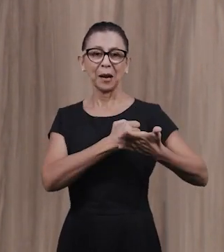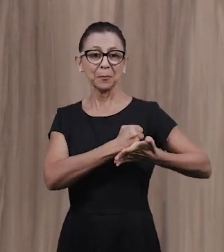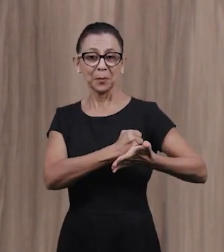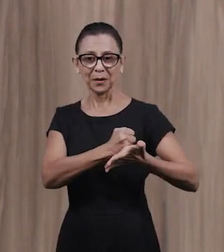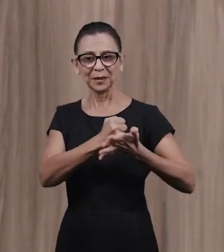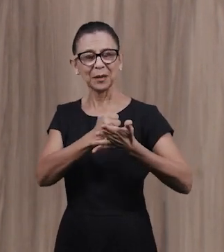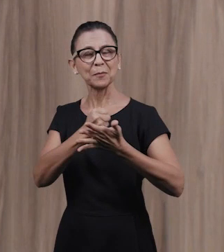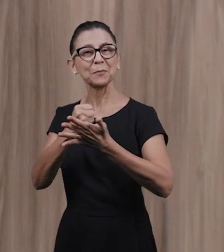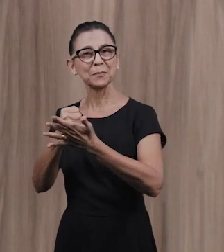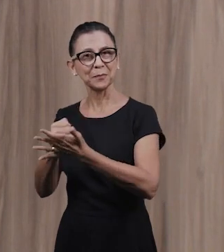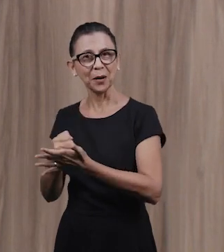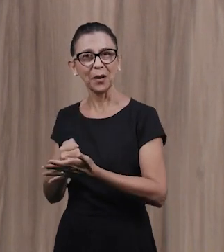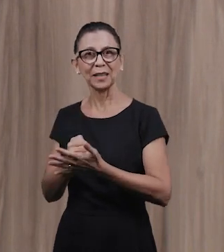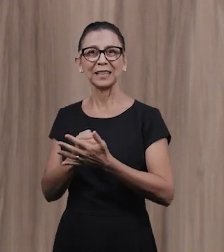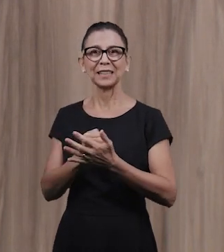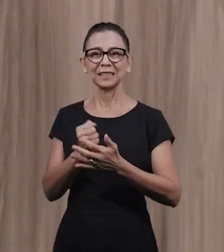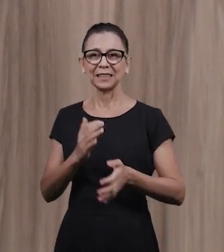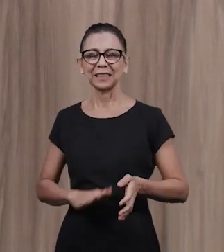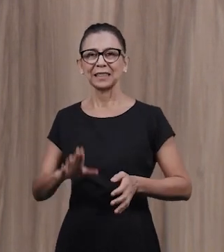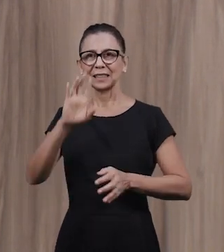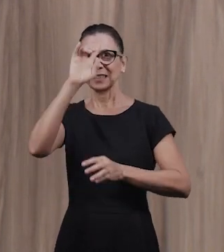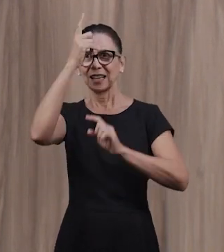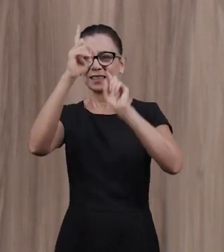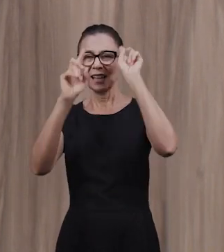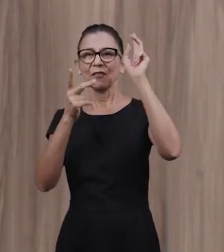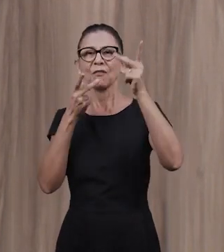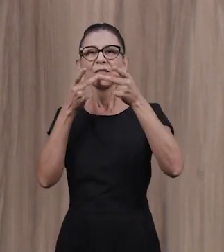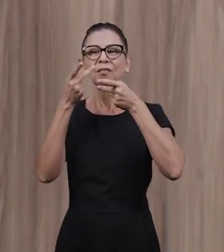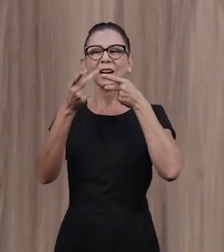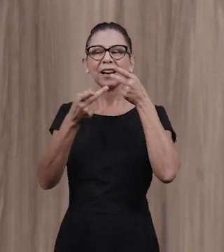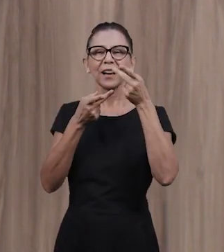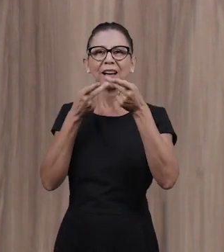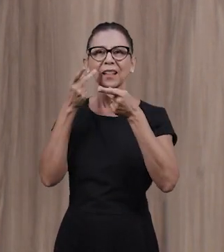contribue pour le développement de la créativité,